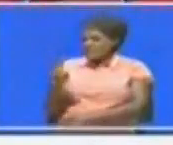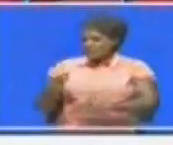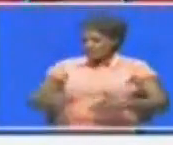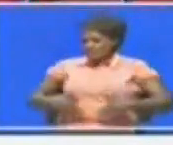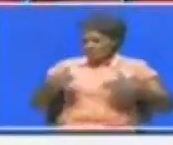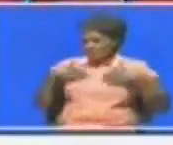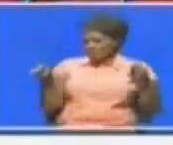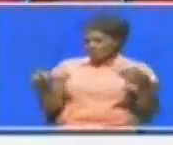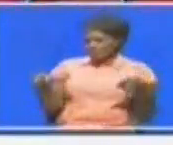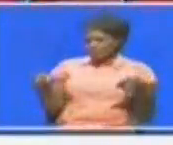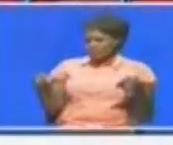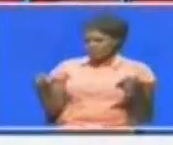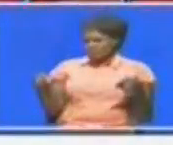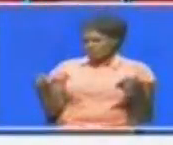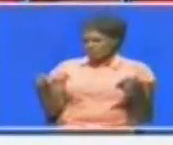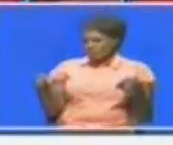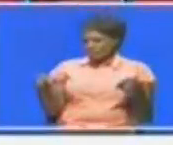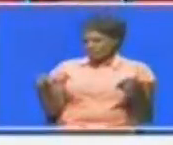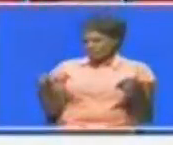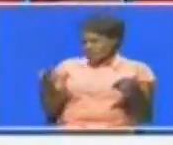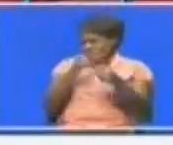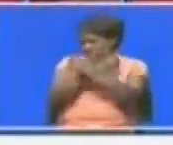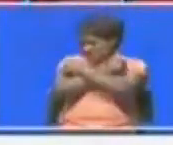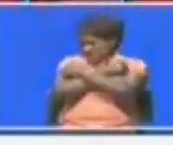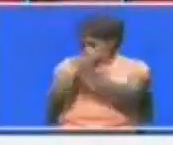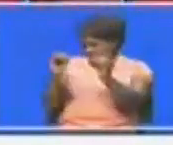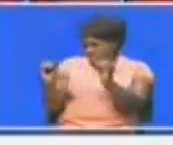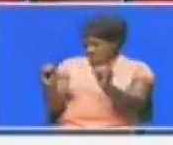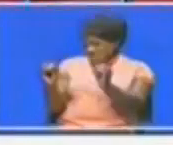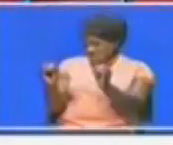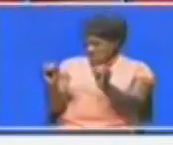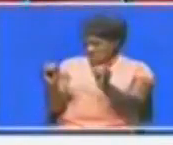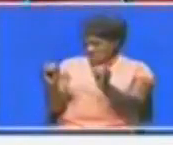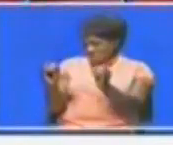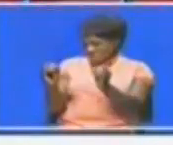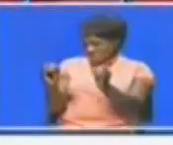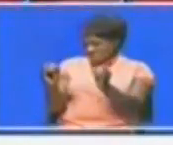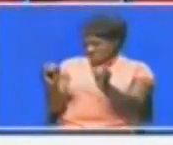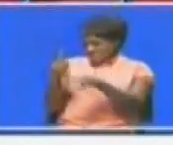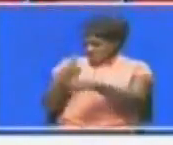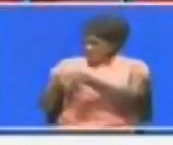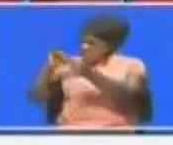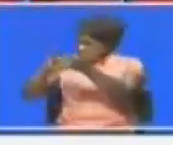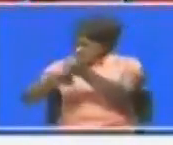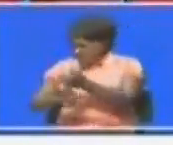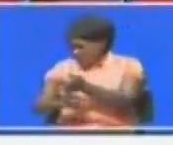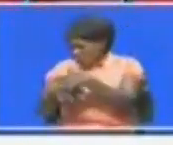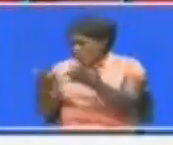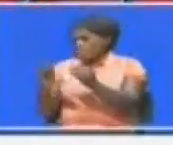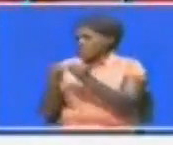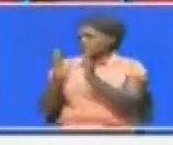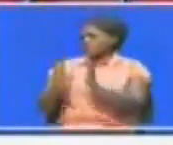unasisimkwa, nasikia baridi, nasikia tumbo joto. Hapana, hayo si mapenzi. Inaweza kuwa ni lust. Ndio maana wanasema ukiingia kwa ndoa ama ukikutana na